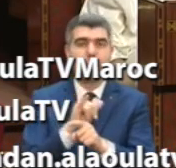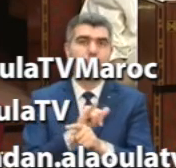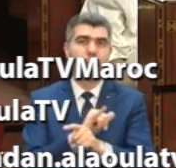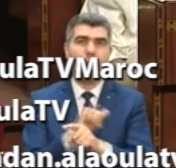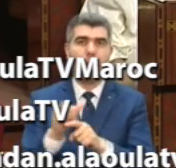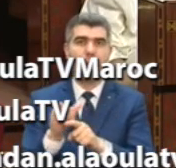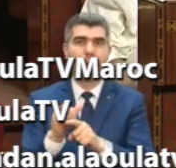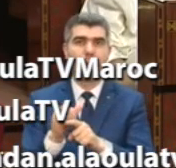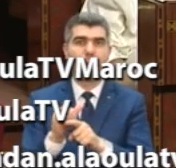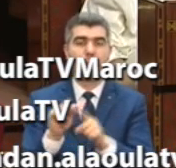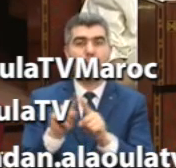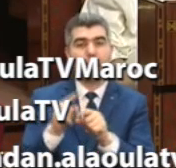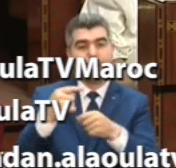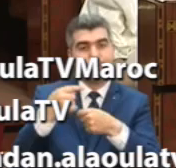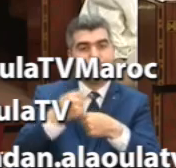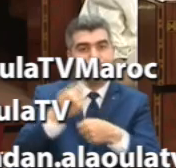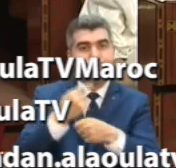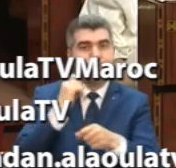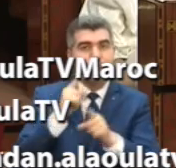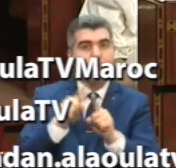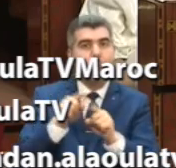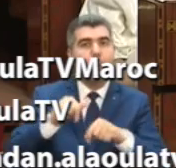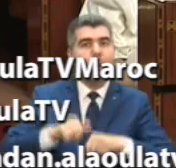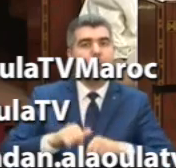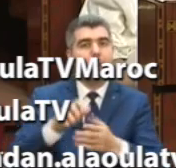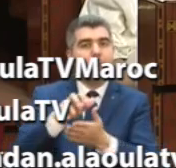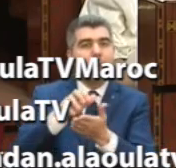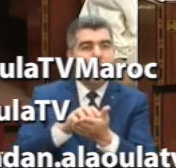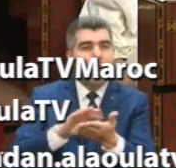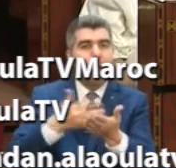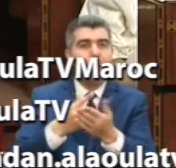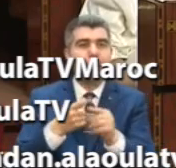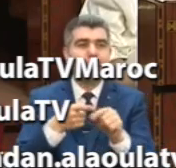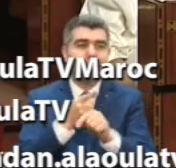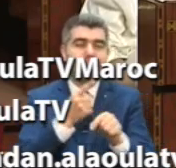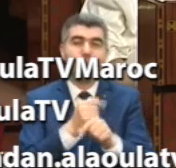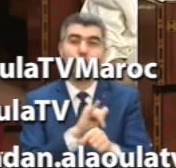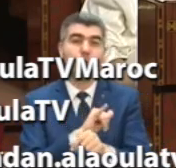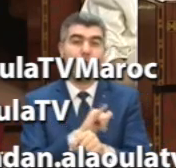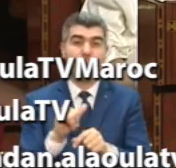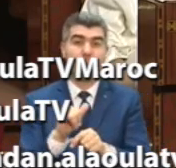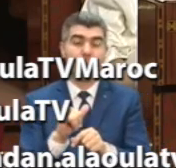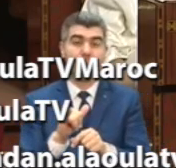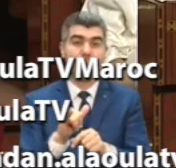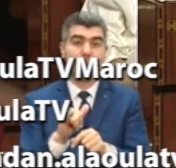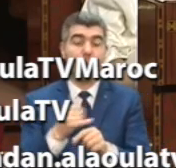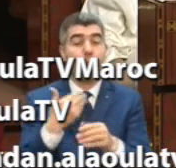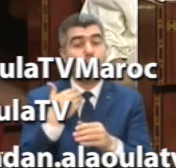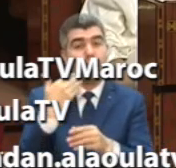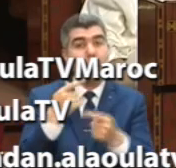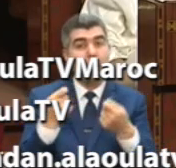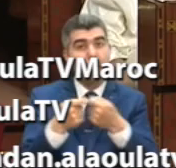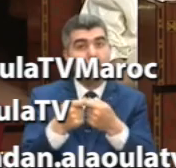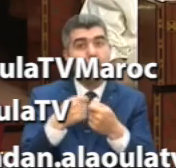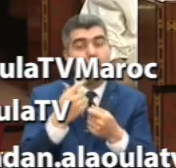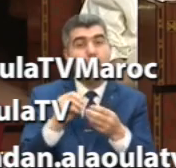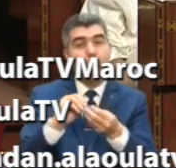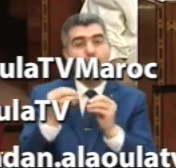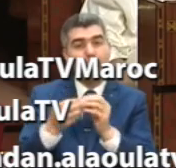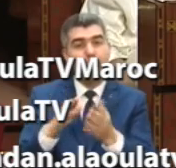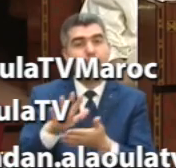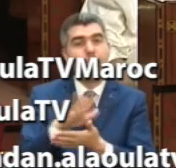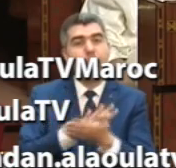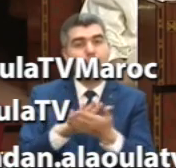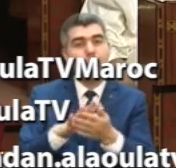تمشي في هذا الاتجاه هذا. كنطالبوا منكم تحملوا مسؤوليتكم الحكومه والدوله، لان اللعب اليوم ما بقاش لعب صغير، بلاد غارقه في اشكالات